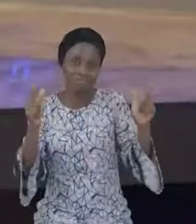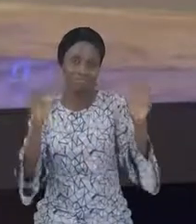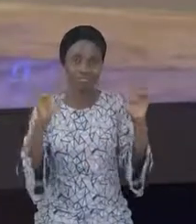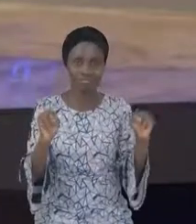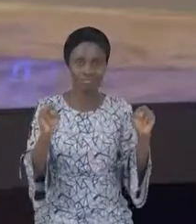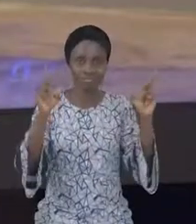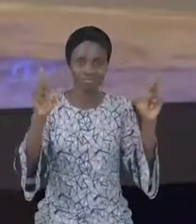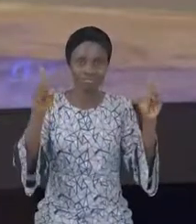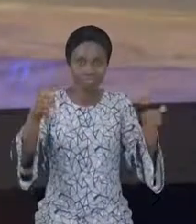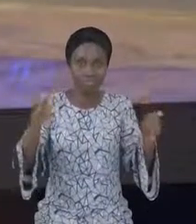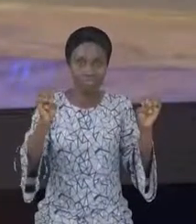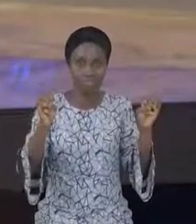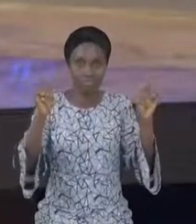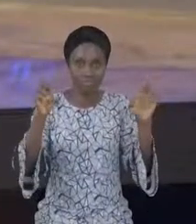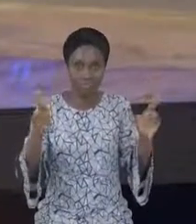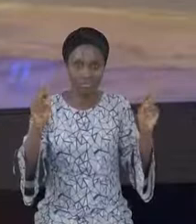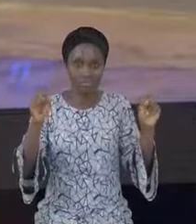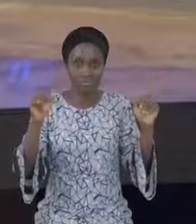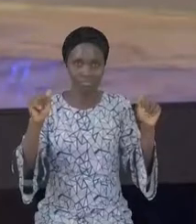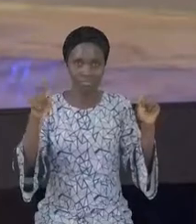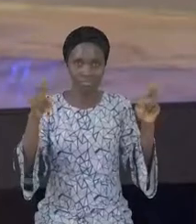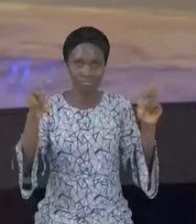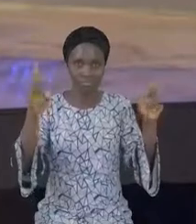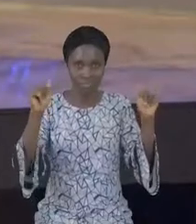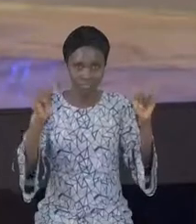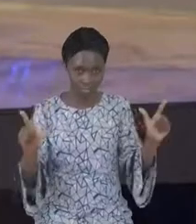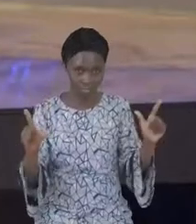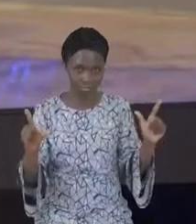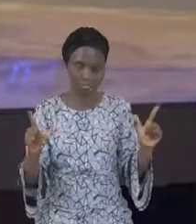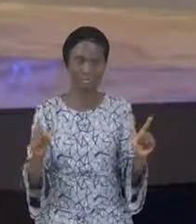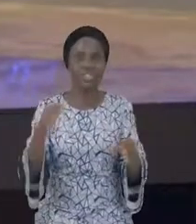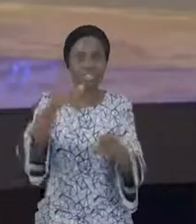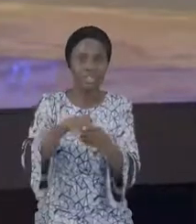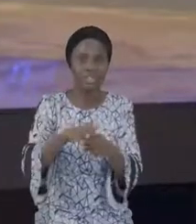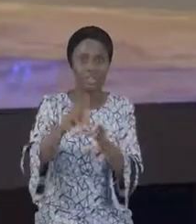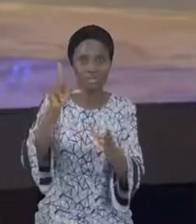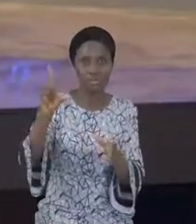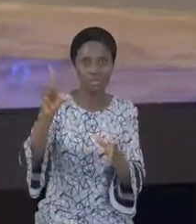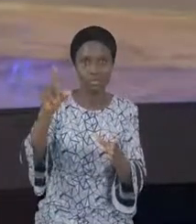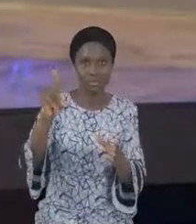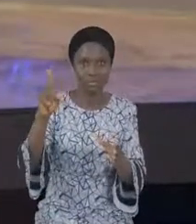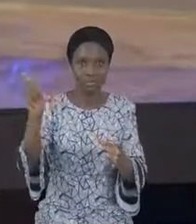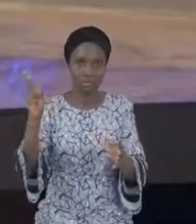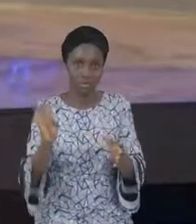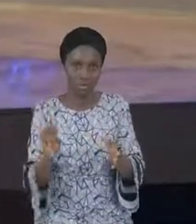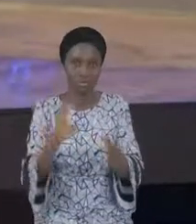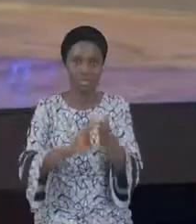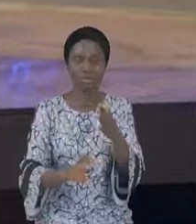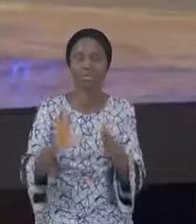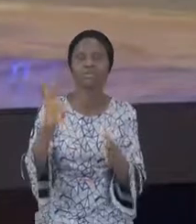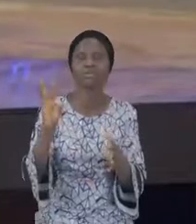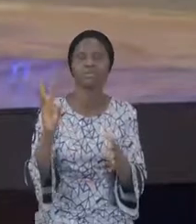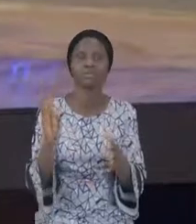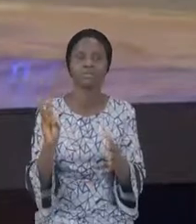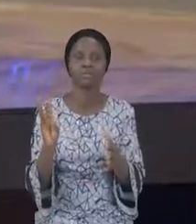see what the scripture Voyons says. We're looking at nous dit, Luke, nous allons à Luc, chapter Luke 6, chapitre